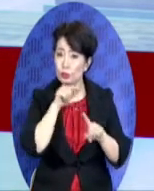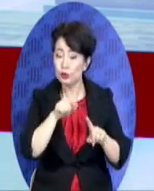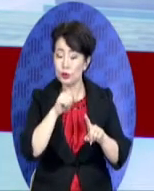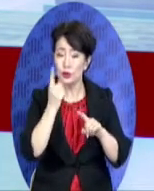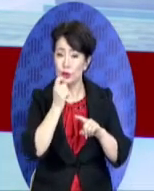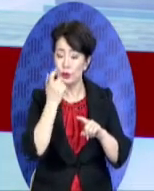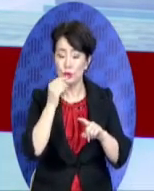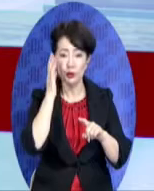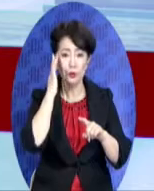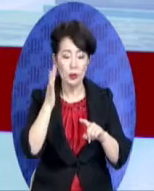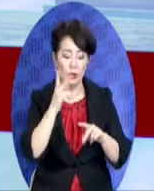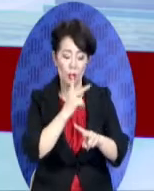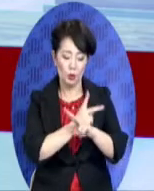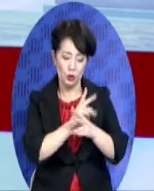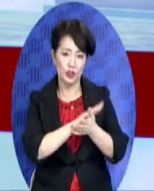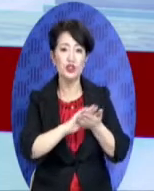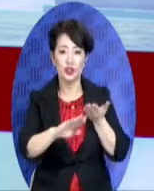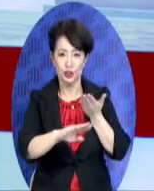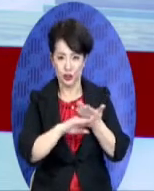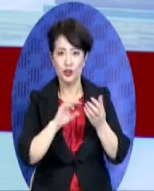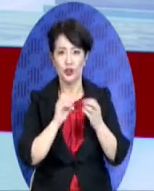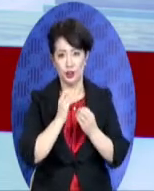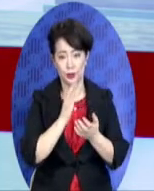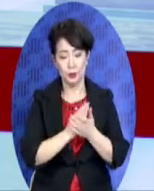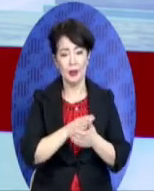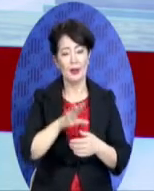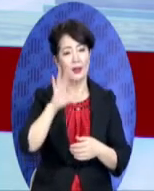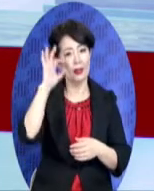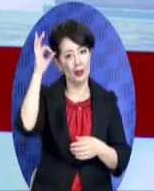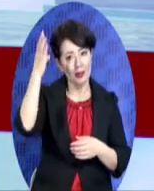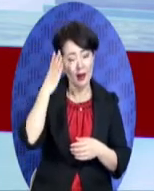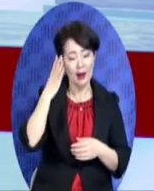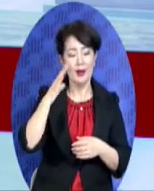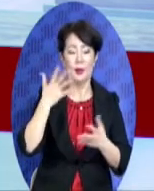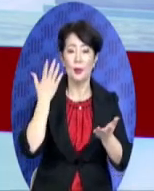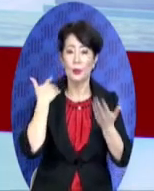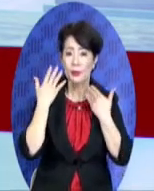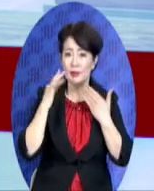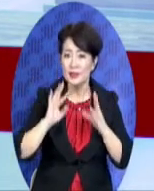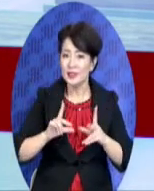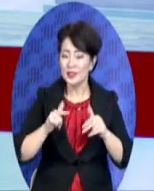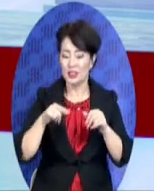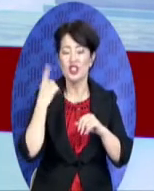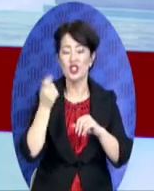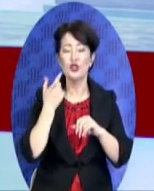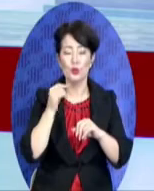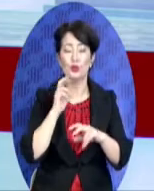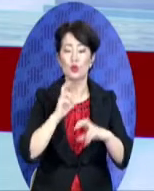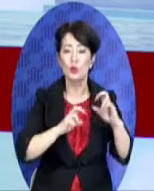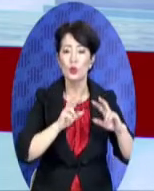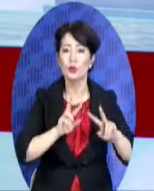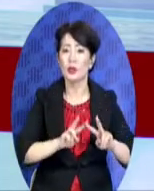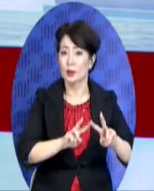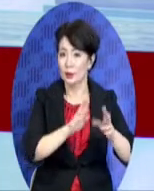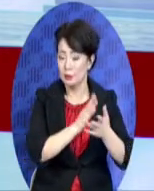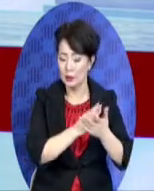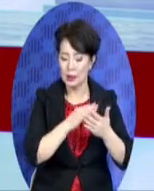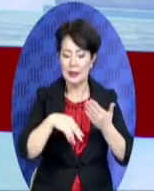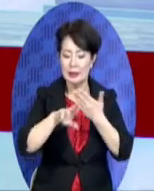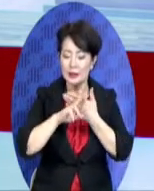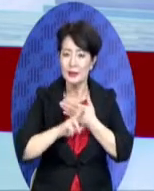зүйн шинжилэл хийж эхэлсэн. Одоогоор нар салхинаас сэргээгдэх эрчим хүчийг үйлдвэрлэж байна. Цаашдаа энэ боломж улам өргөтгөж, хог